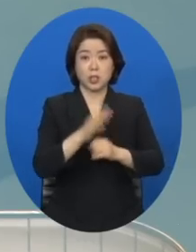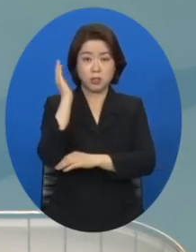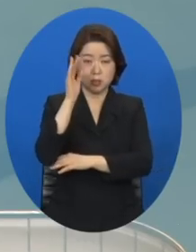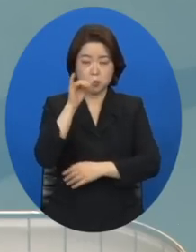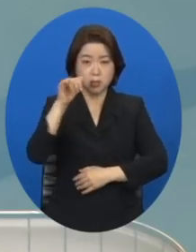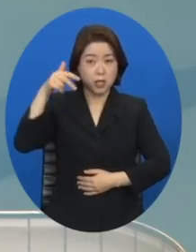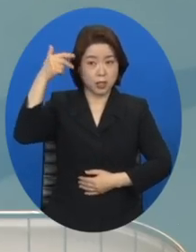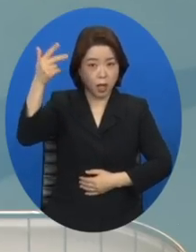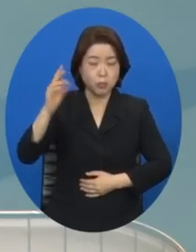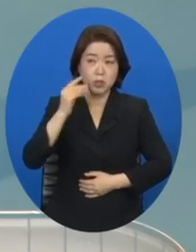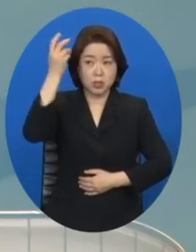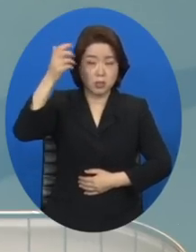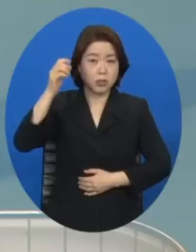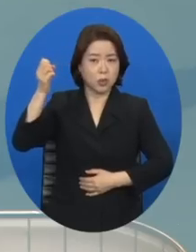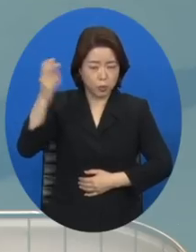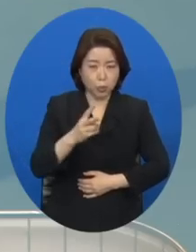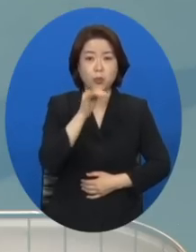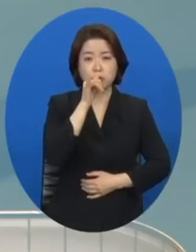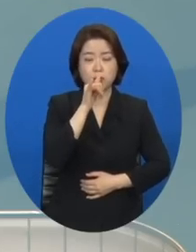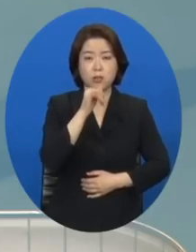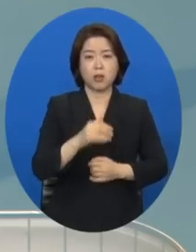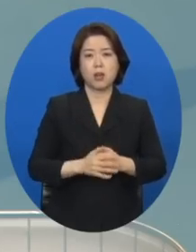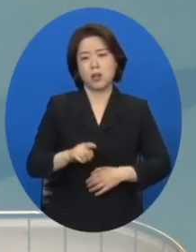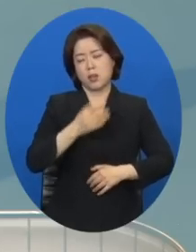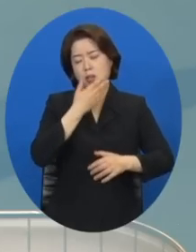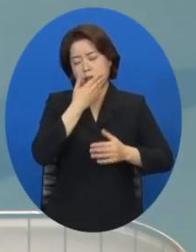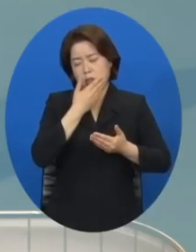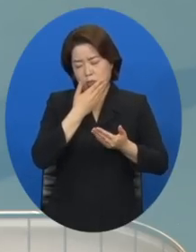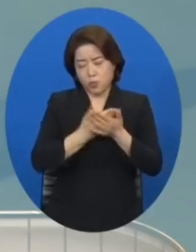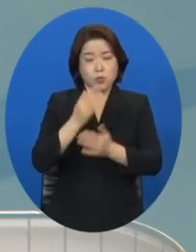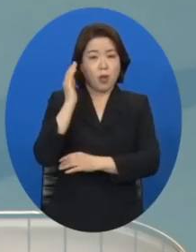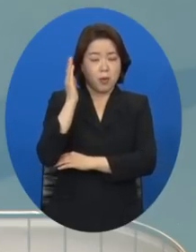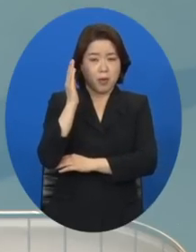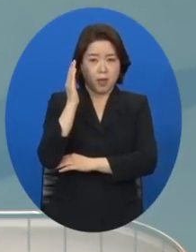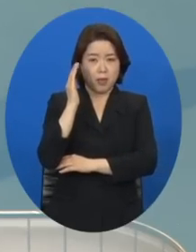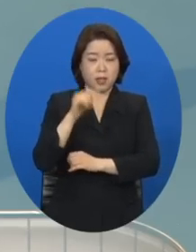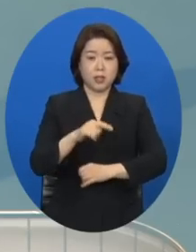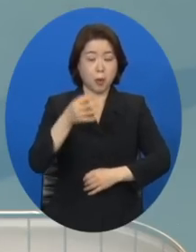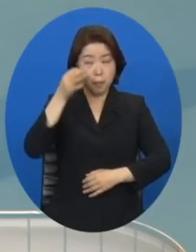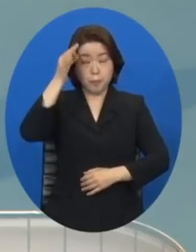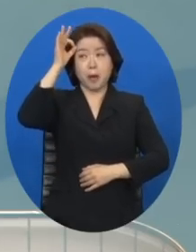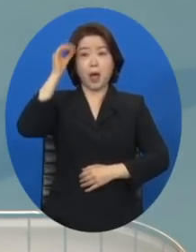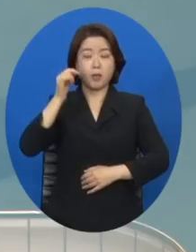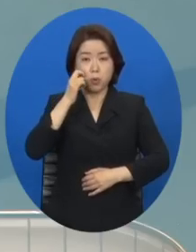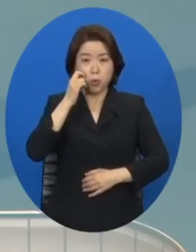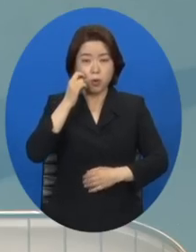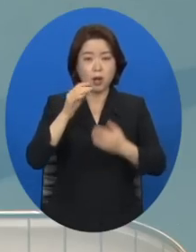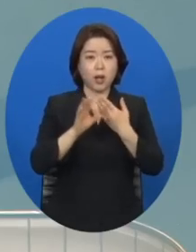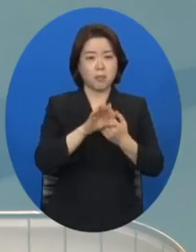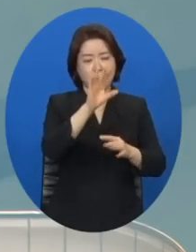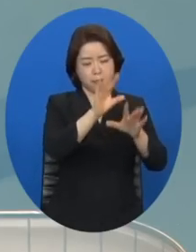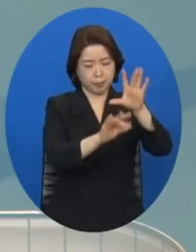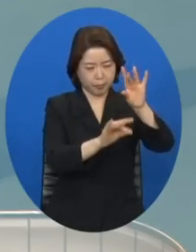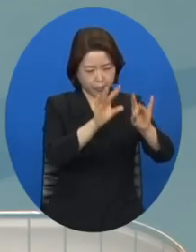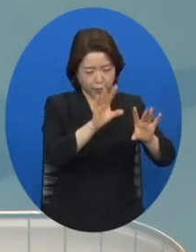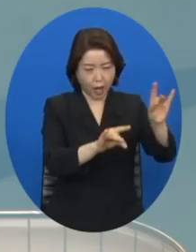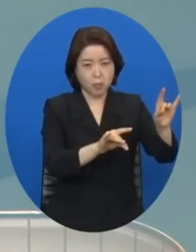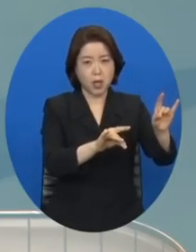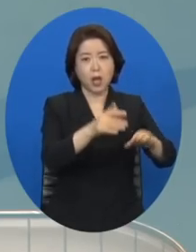나와요 얼마나 중요한 말씀인지 너희가 이것을 깨닫지 못하면 메말라지고